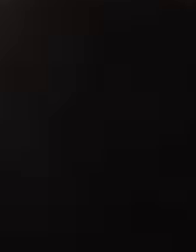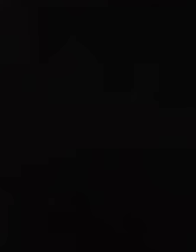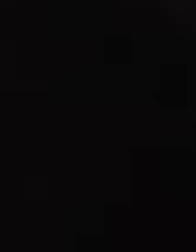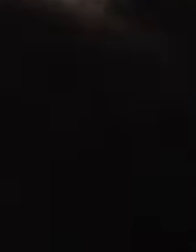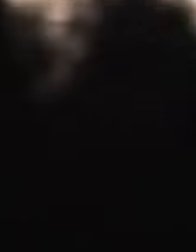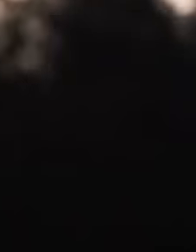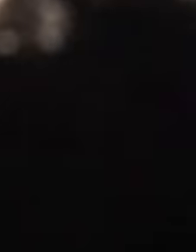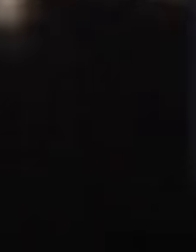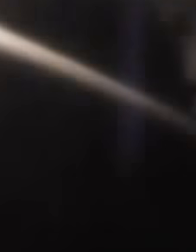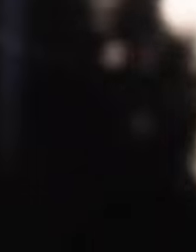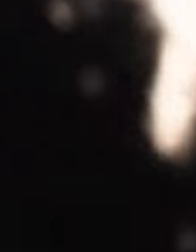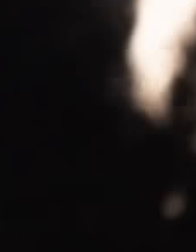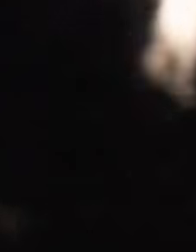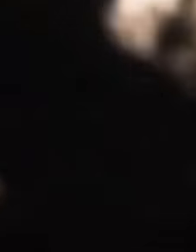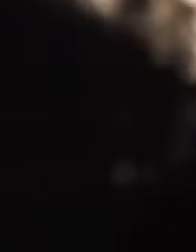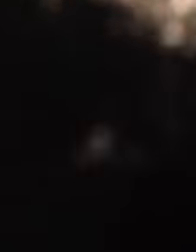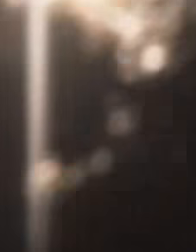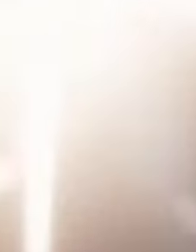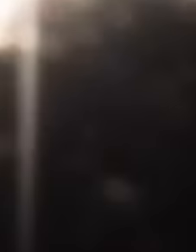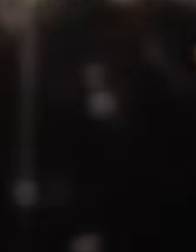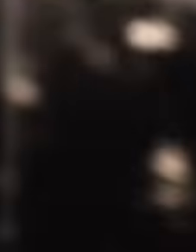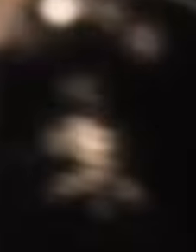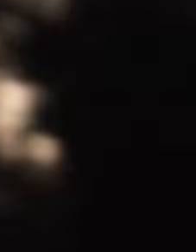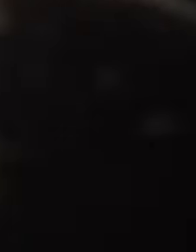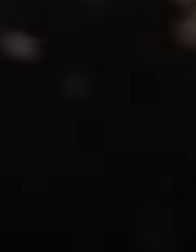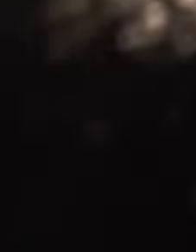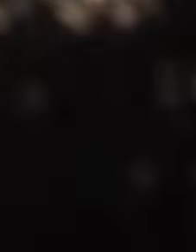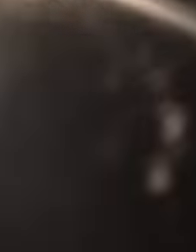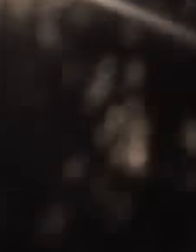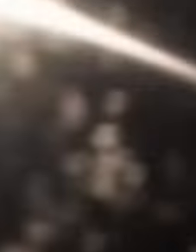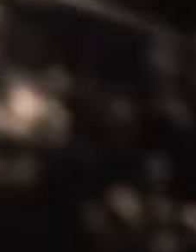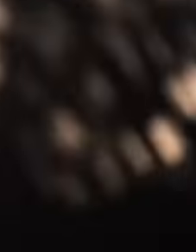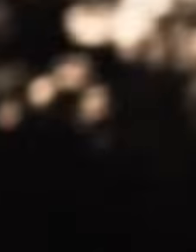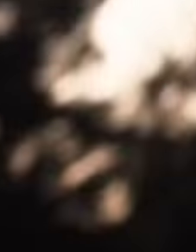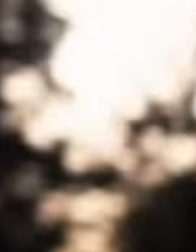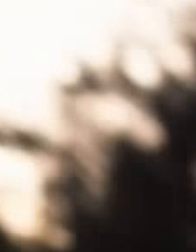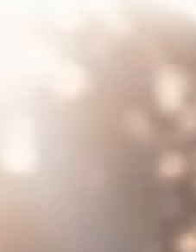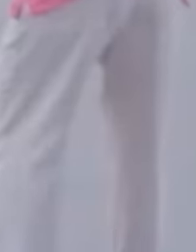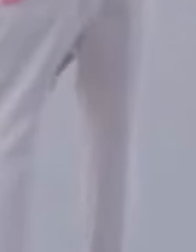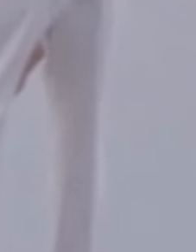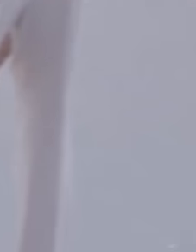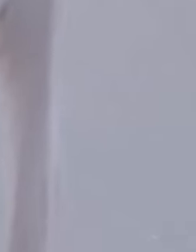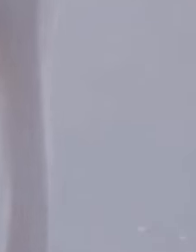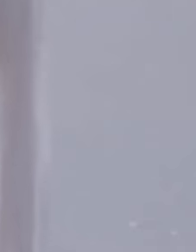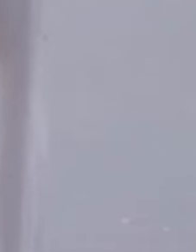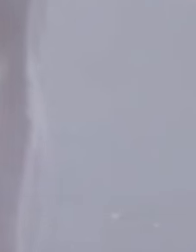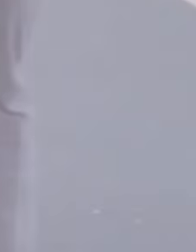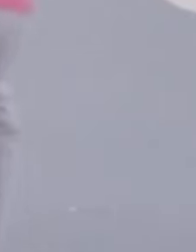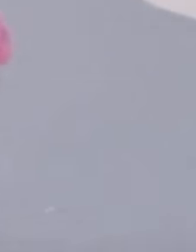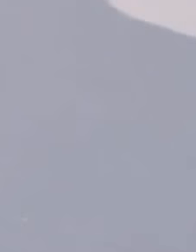이러면은요 여러분의 마음을 하나님이 왜 모르겠어요? 여러분 필요한